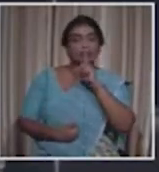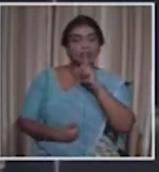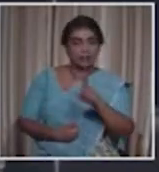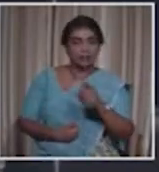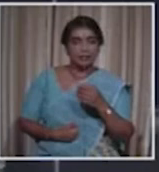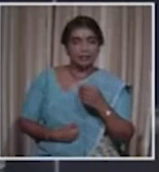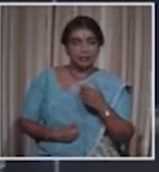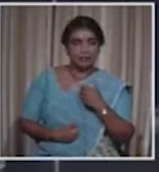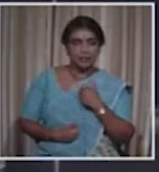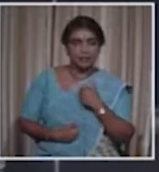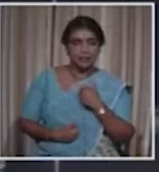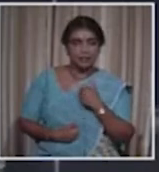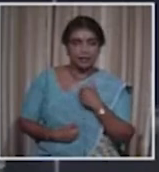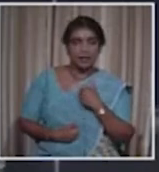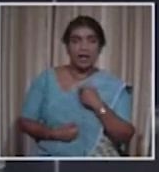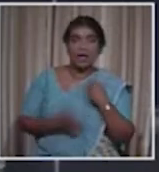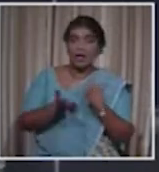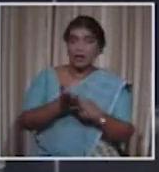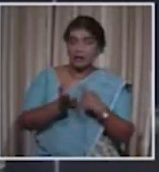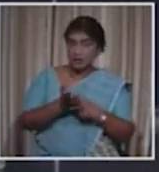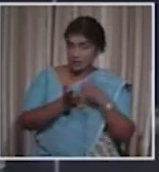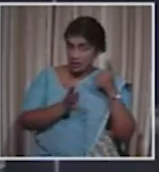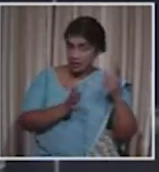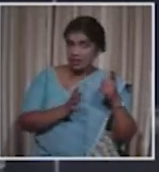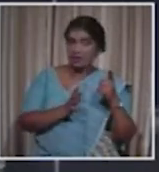මට රංජිත් මද්දෝ බණ්ඩාර මහත්මයා